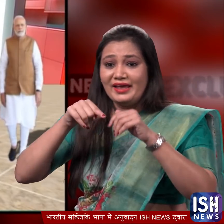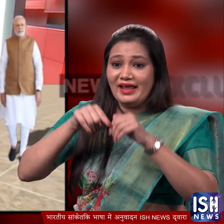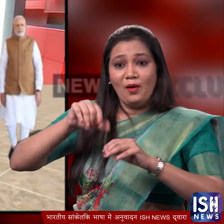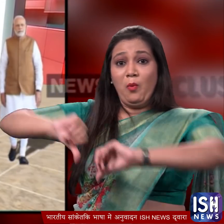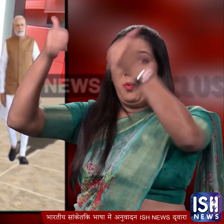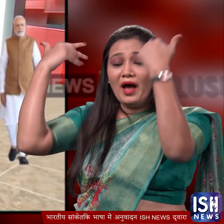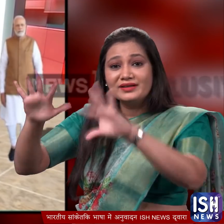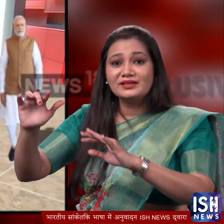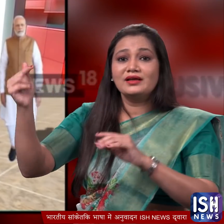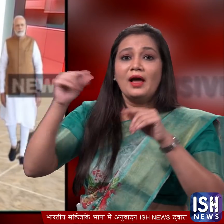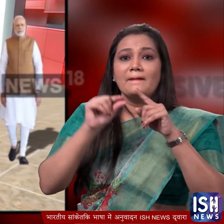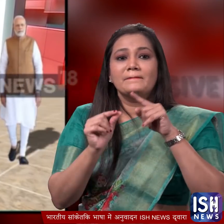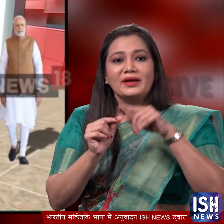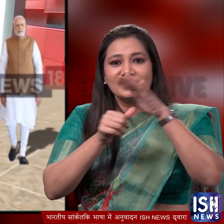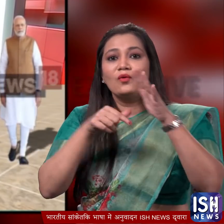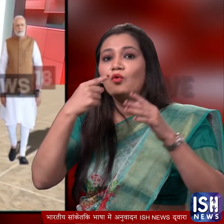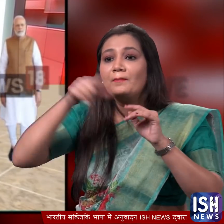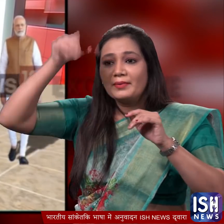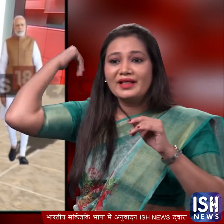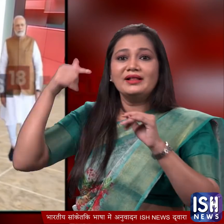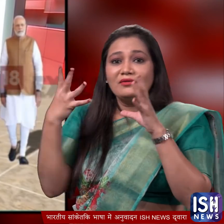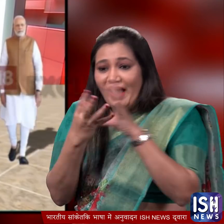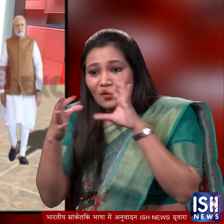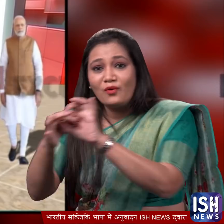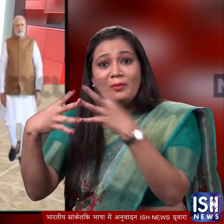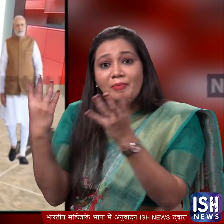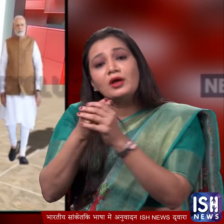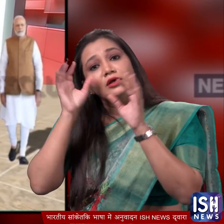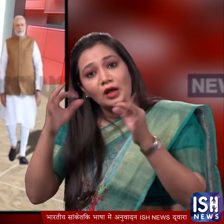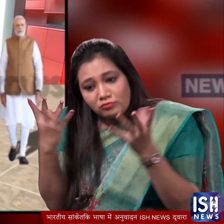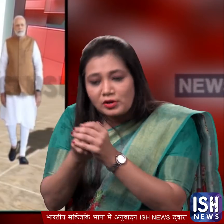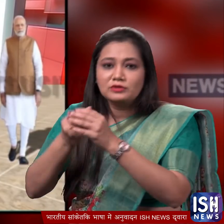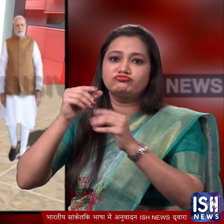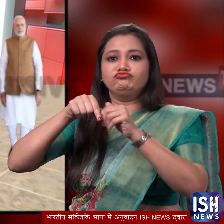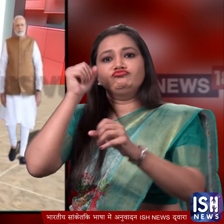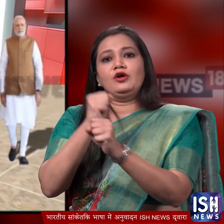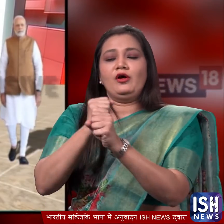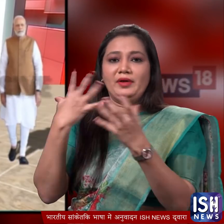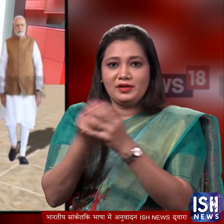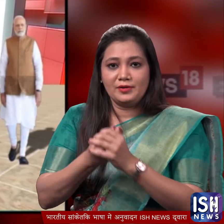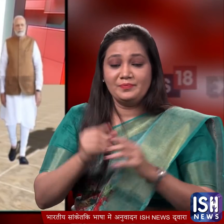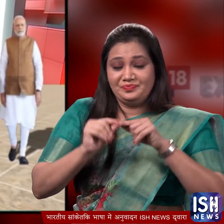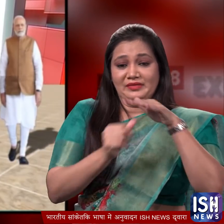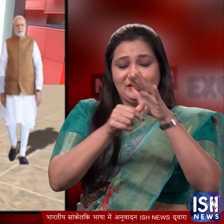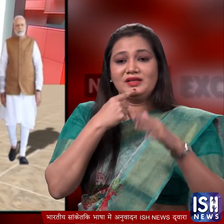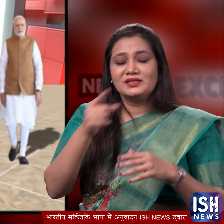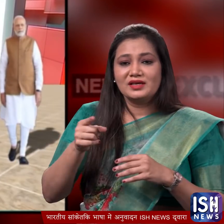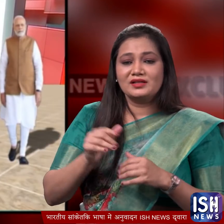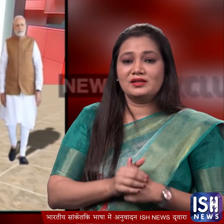बहुमत हासिल करने के बाद भी उन्होंने सहयोगियों के साथ सरकार बनाई। अपनी किताब में पूर्व राष्ट्रपति